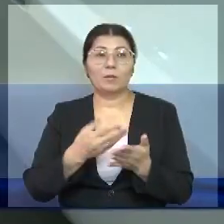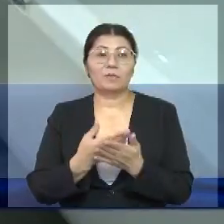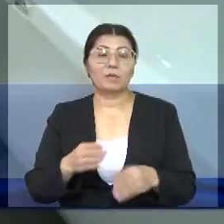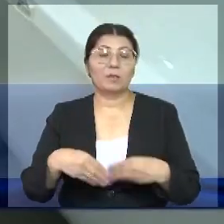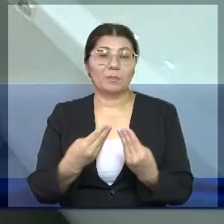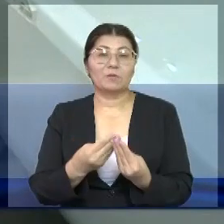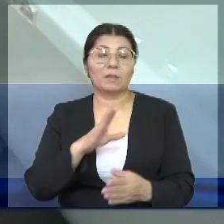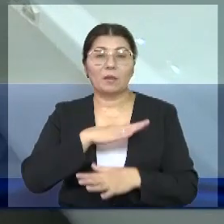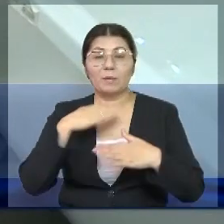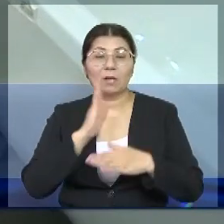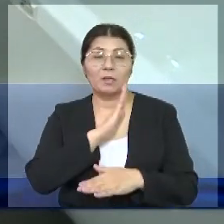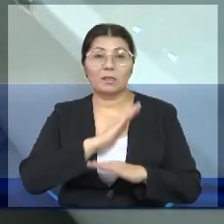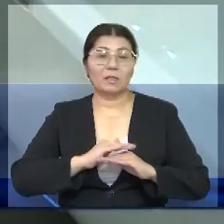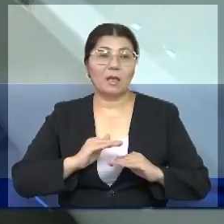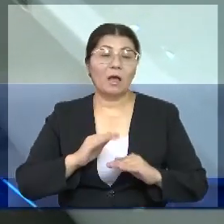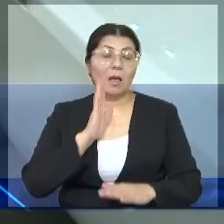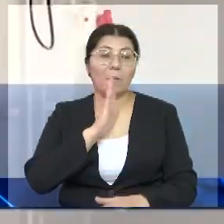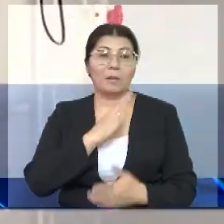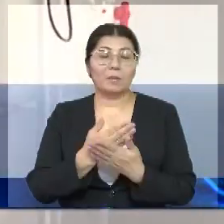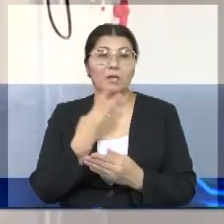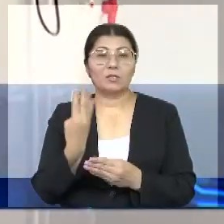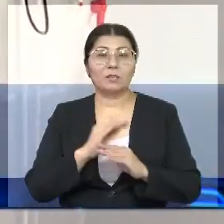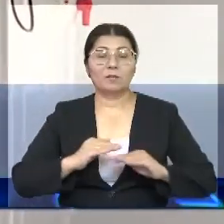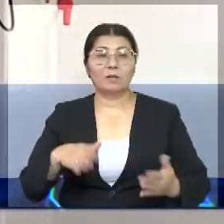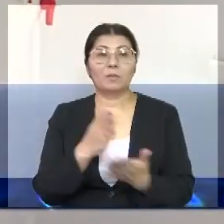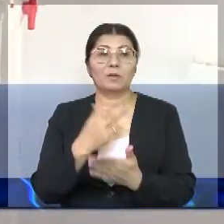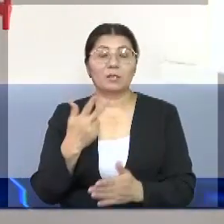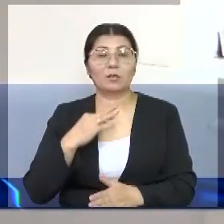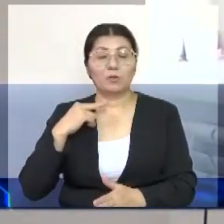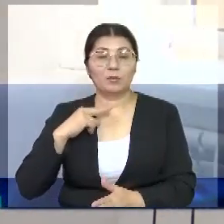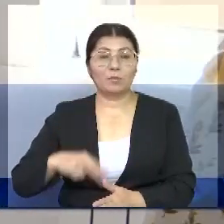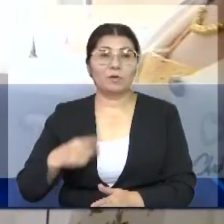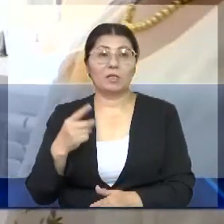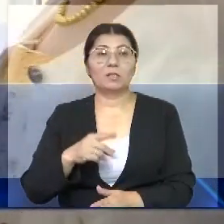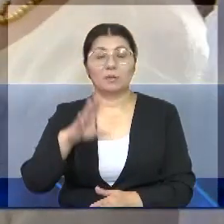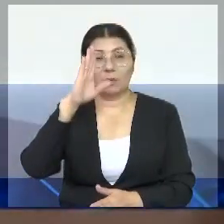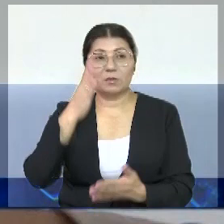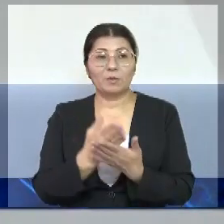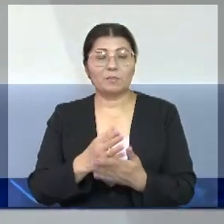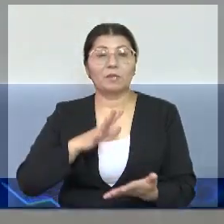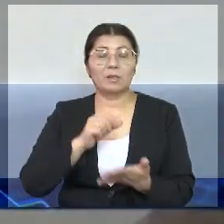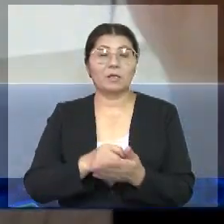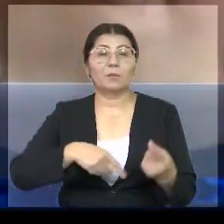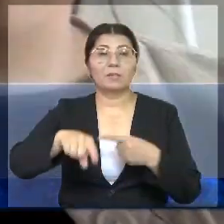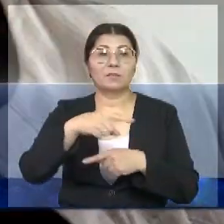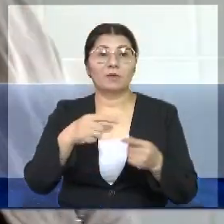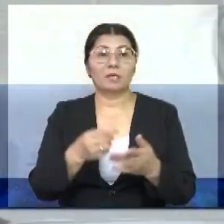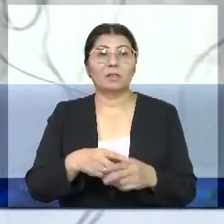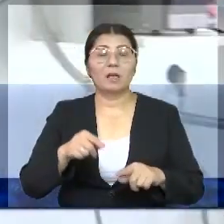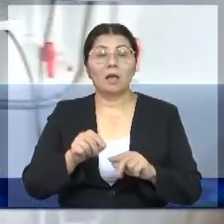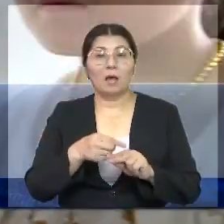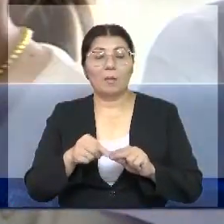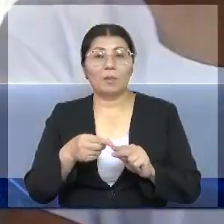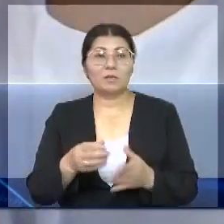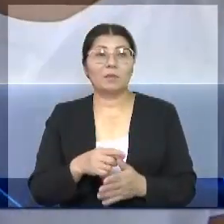многодетной матери. Вместе с супругом, вахтовиком, женщина воспитывает 4 детей, 3 девочек и 1 мальчика. Майра занимается предпринимательством, маникюрный бизнес